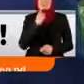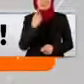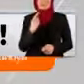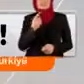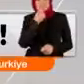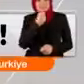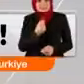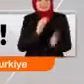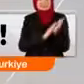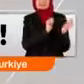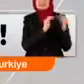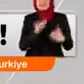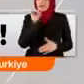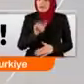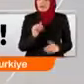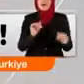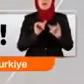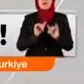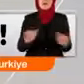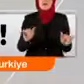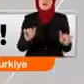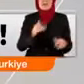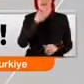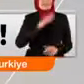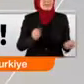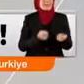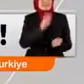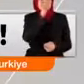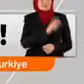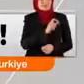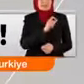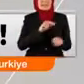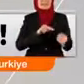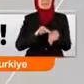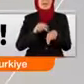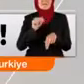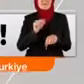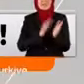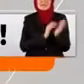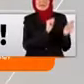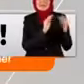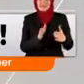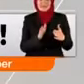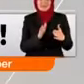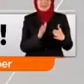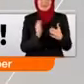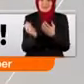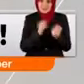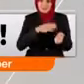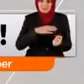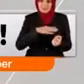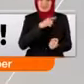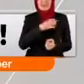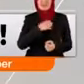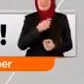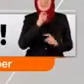Dolayısıyla emekli bir çalışana kıdem tazminatı alma alacak şekilde işten ayrılırsa Yani kendi istek ve kusuru dışında işten